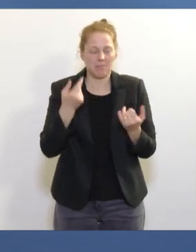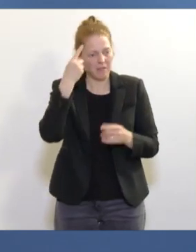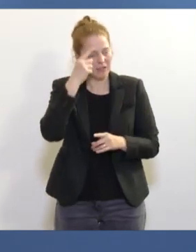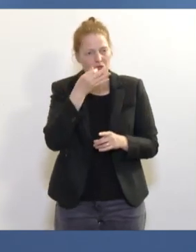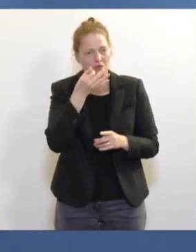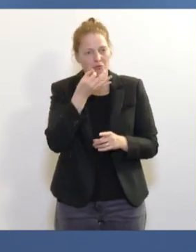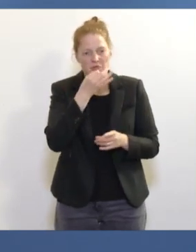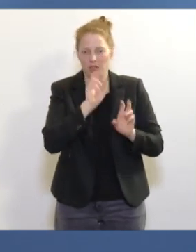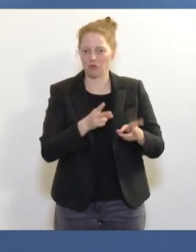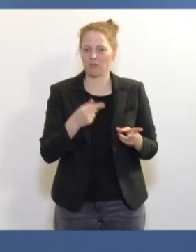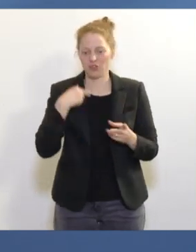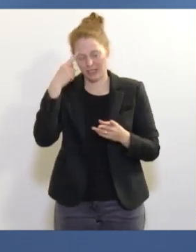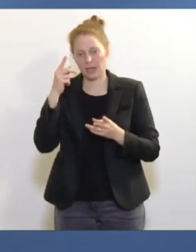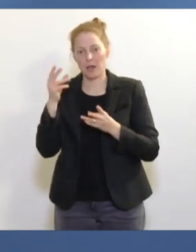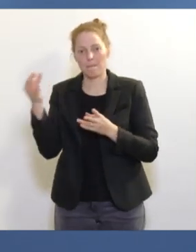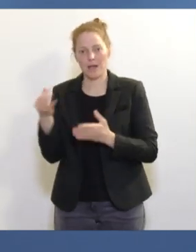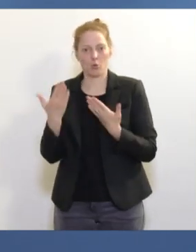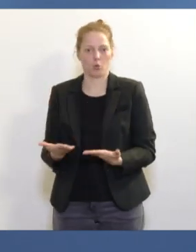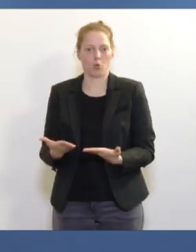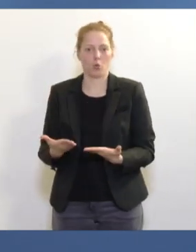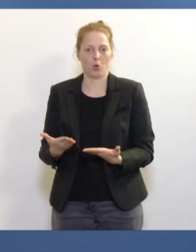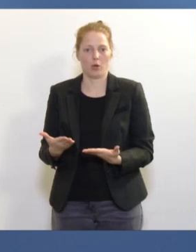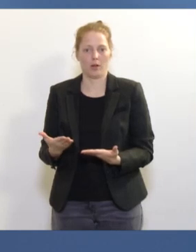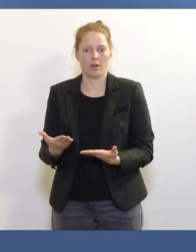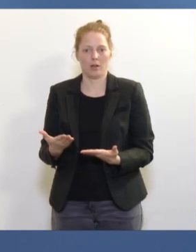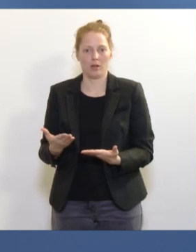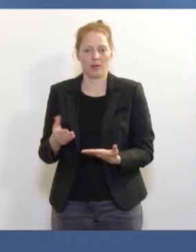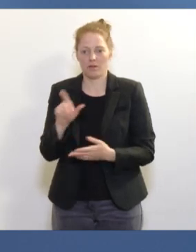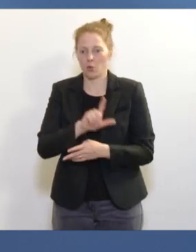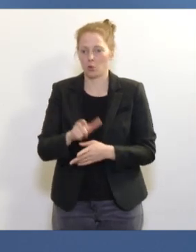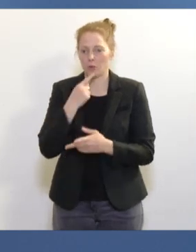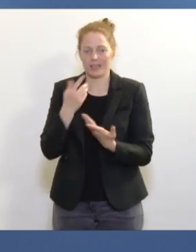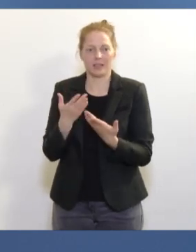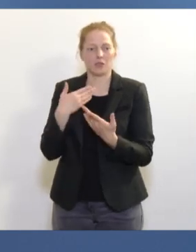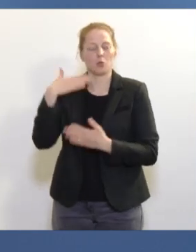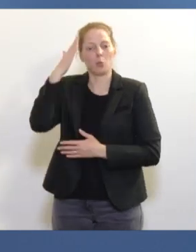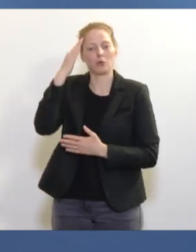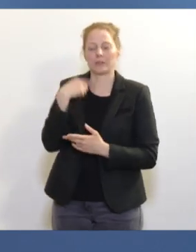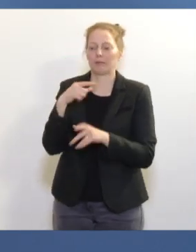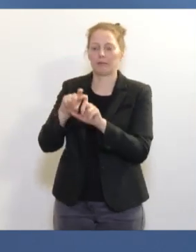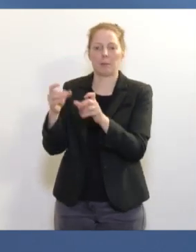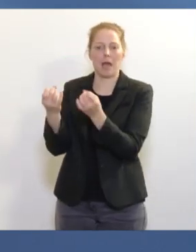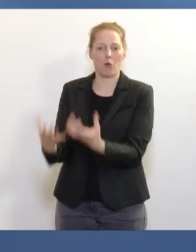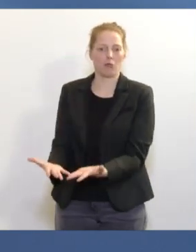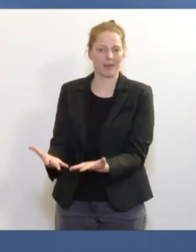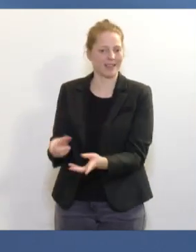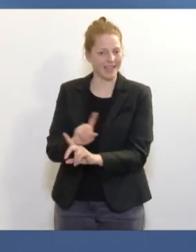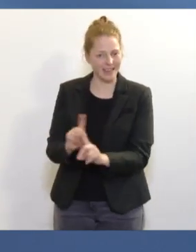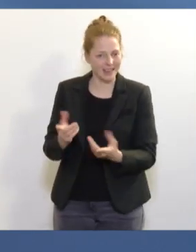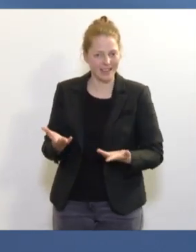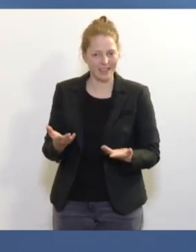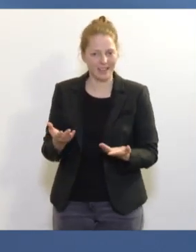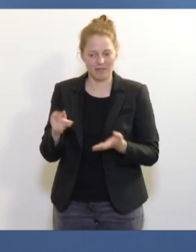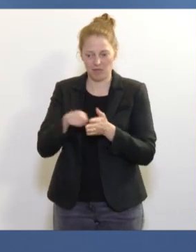nicht, dass wir es können erleben, an diesem Land bewusst Betriebe auch futtig gehen zu lassen. Wenn man das machen, wenn man die Politik